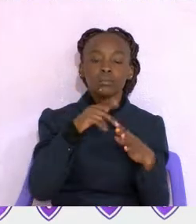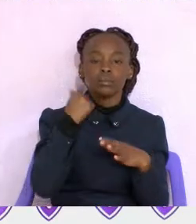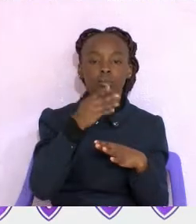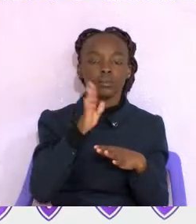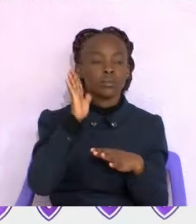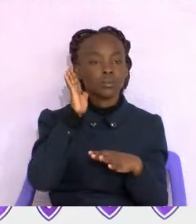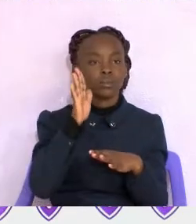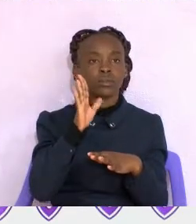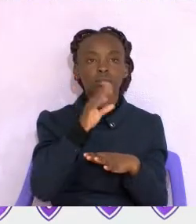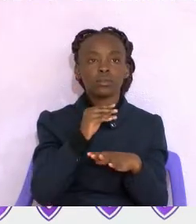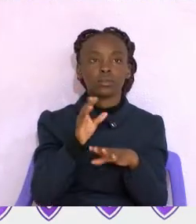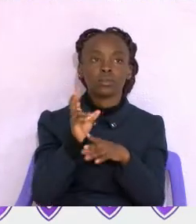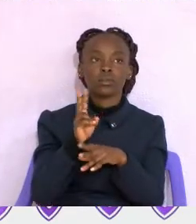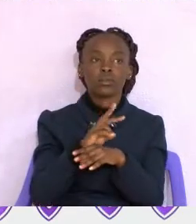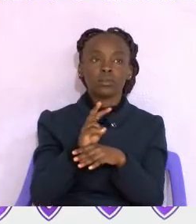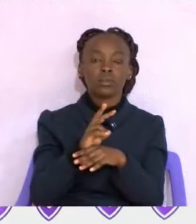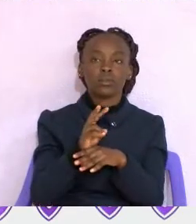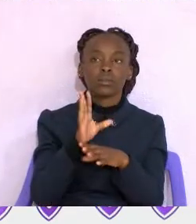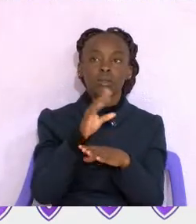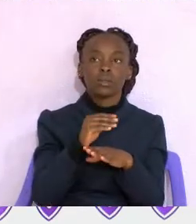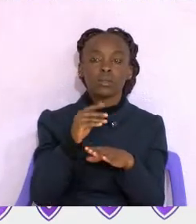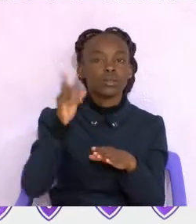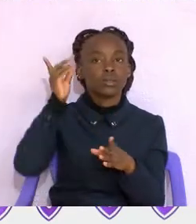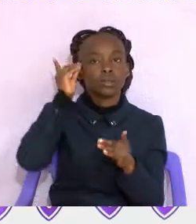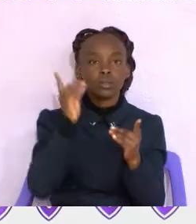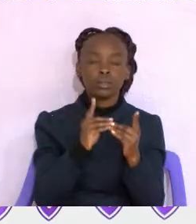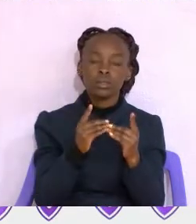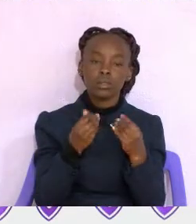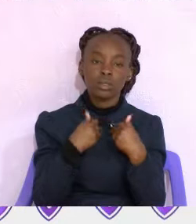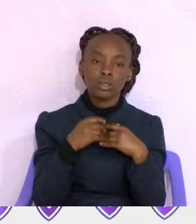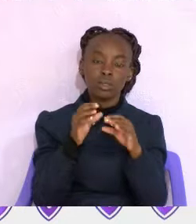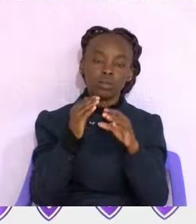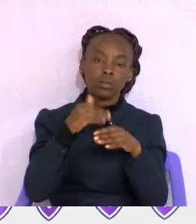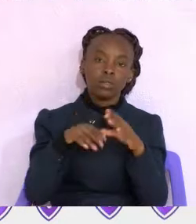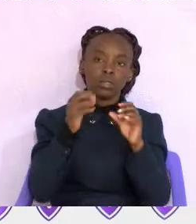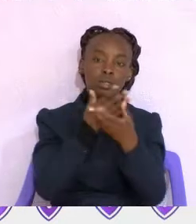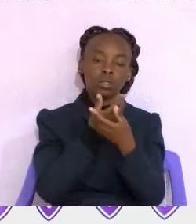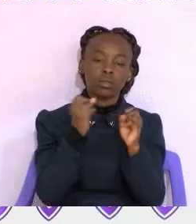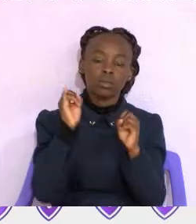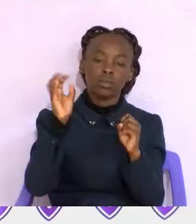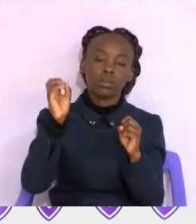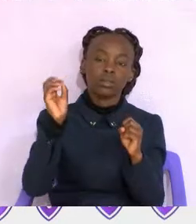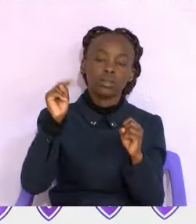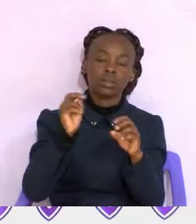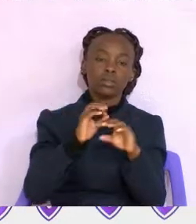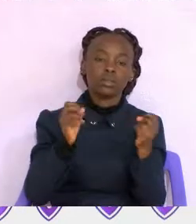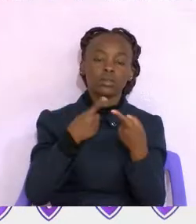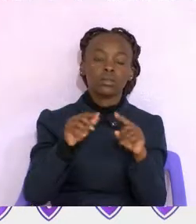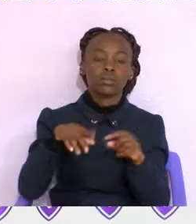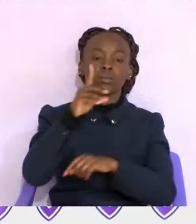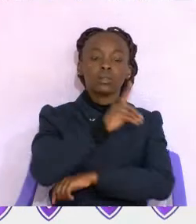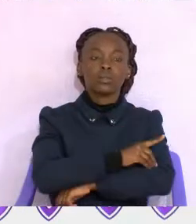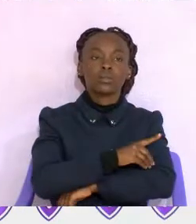kusikia. Na Bwana hawajaweka uamuzi kwa wokovu. Lakini leo Mungu ninawainua mbele